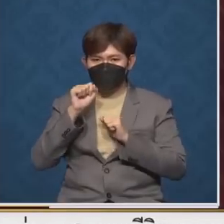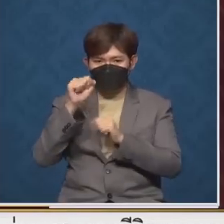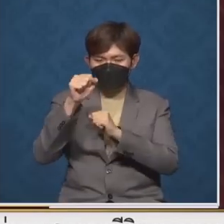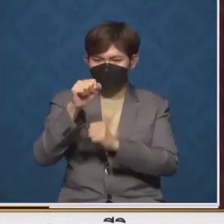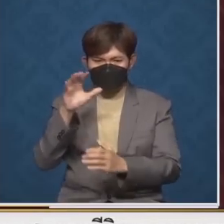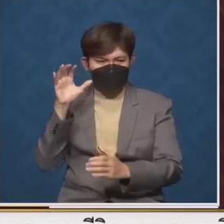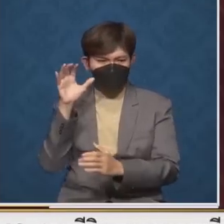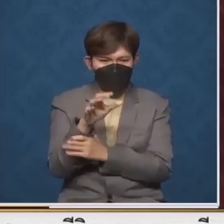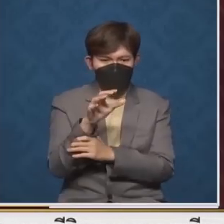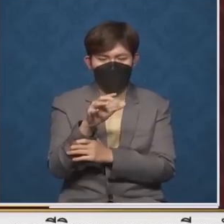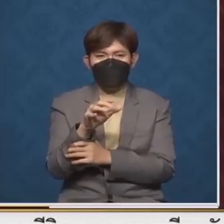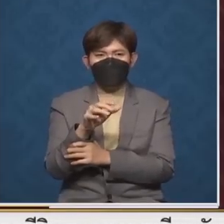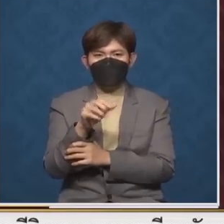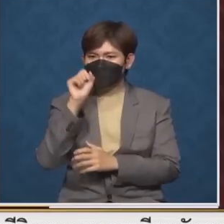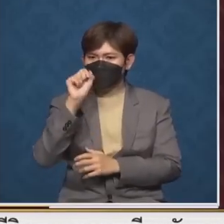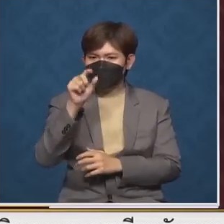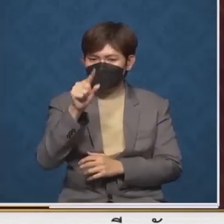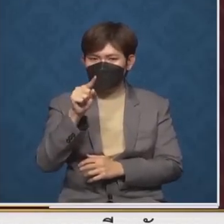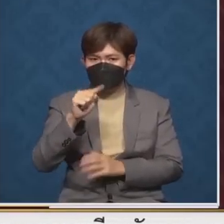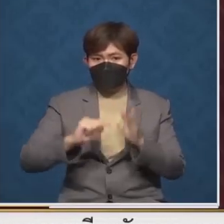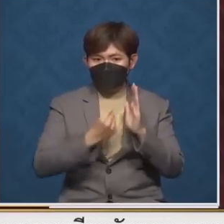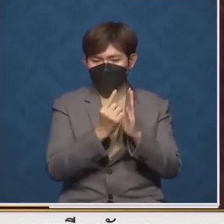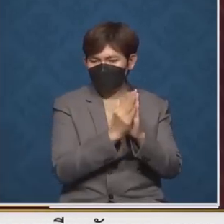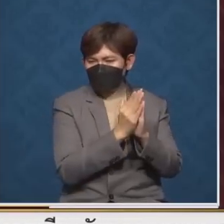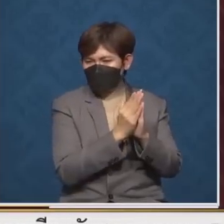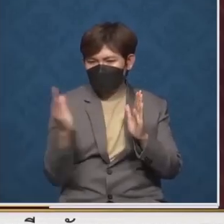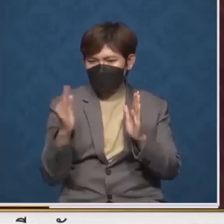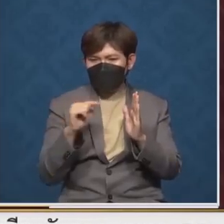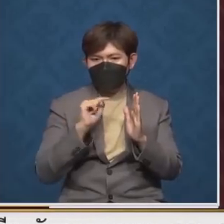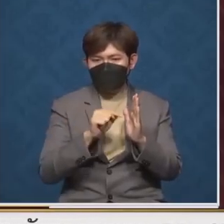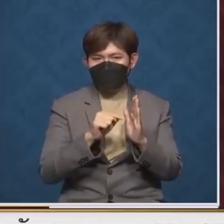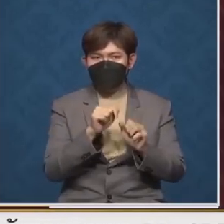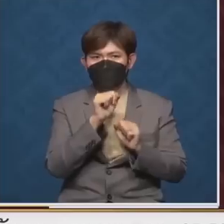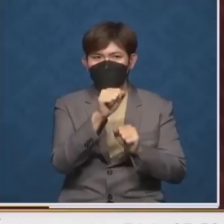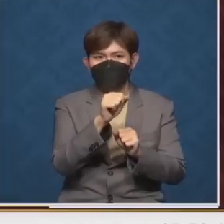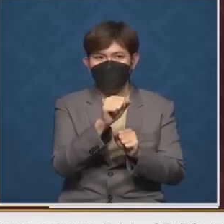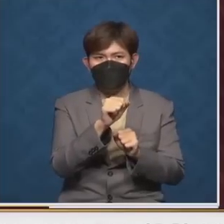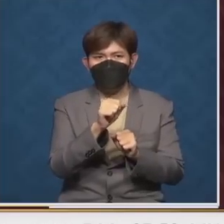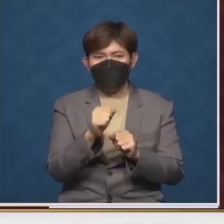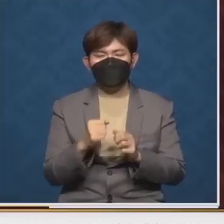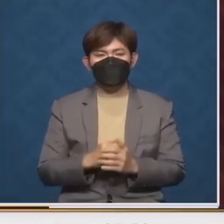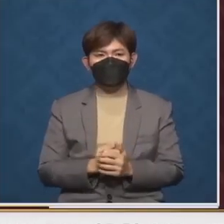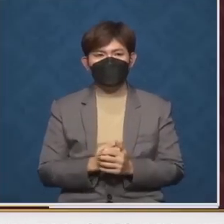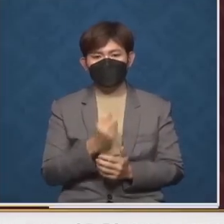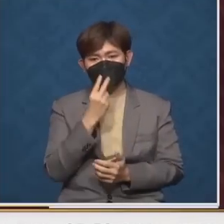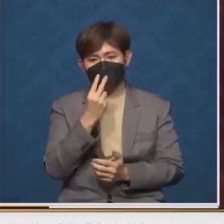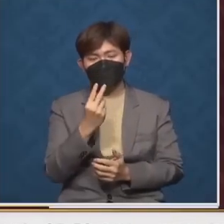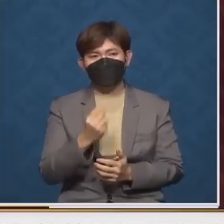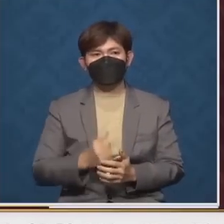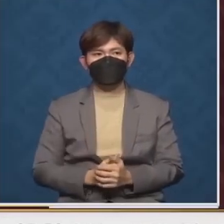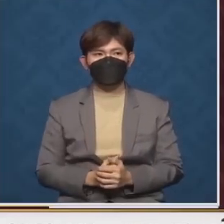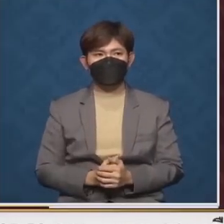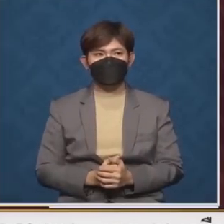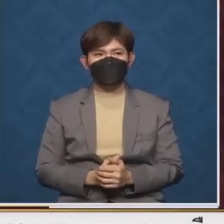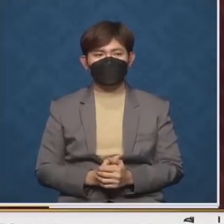ผลมัครัทันทีครัทางนี้ตั้งแต่บดนี้เป็นต้นไป เติมกไปวักหนไม่ได้หอครั ไปดแนต่อไปคร